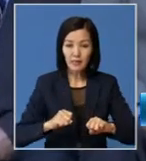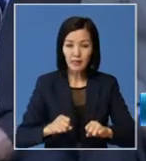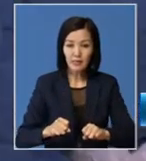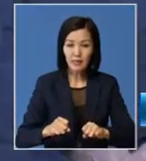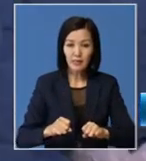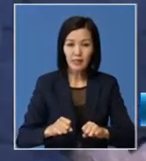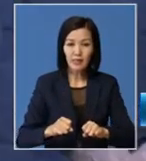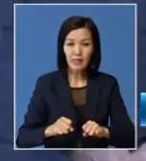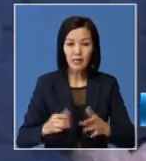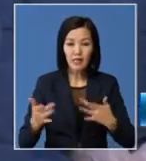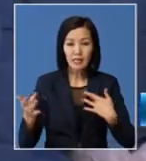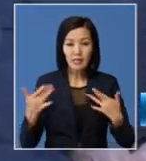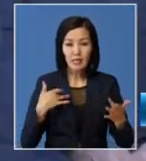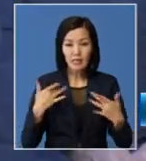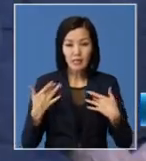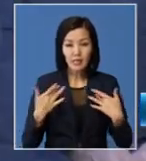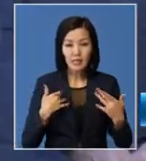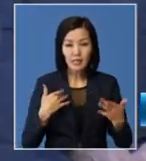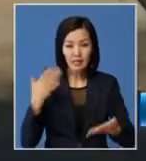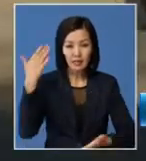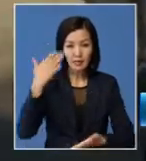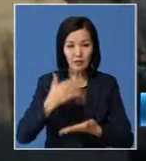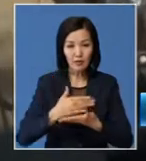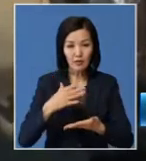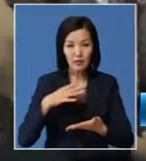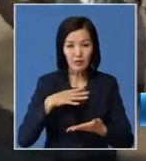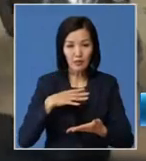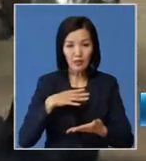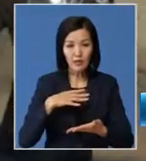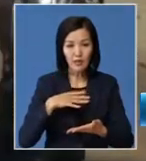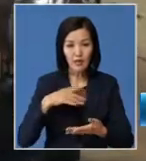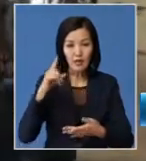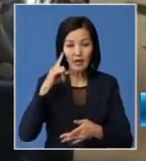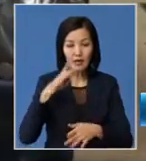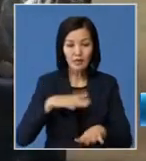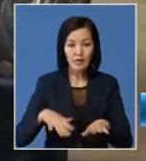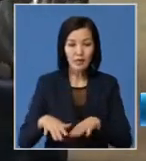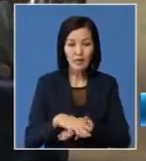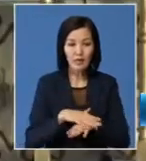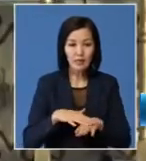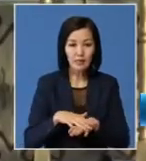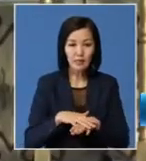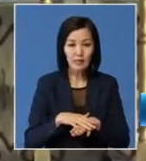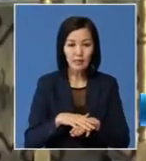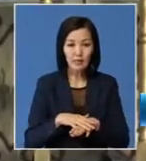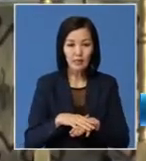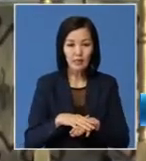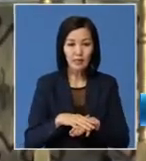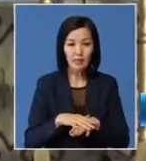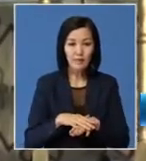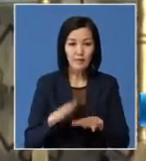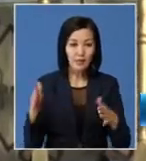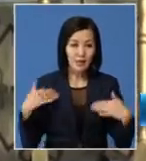болып туып ешкімге бас имеген әруақты батырдың алғашқы ерлігін көргеннен ақ қазақ ханы оң тізесінен орын беріп елдің ықыласына